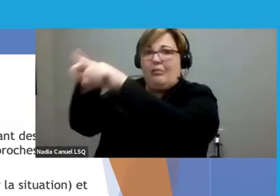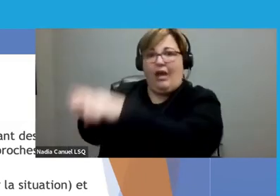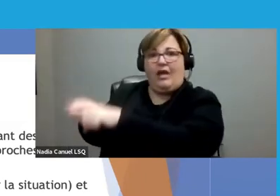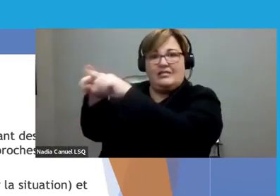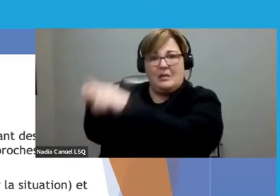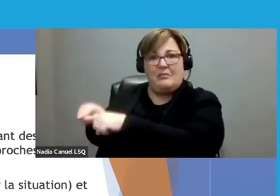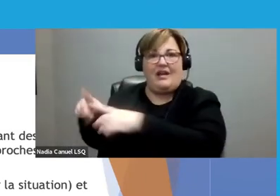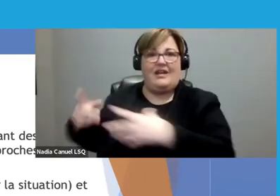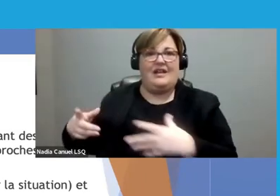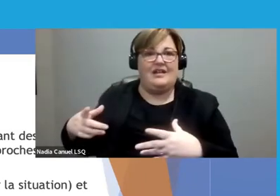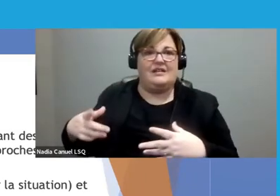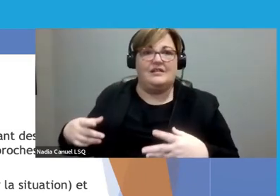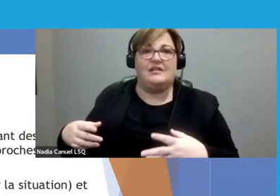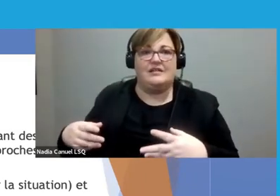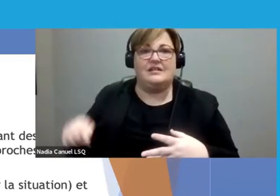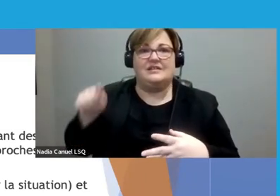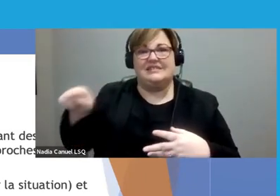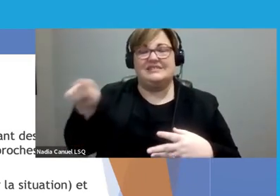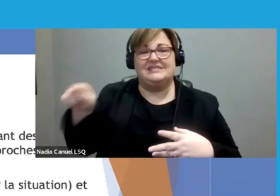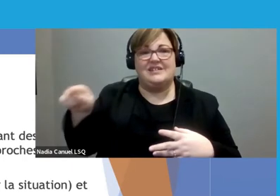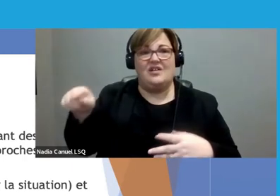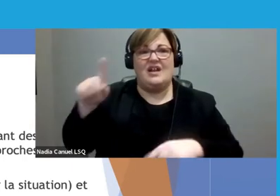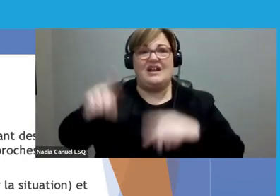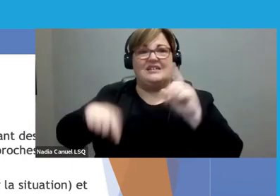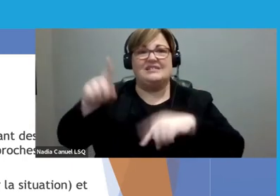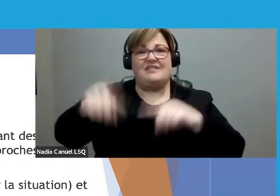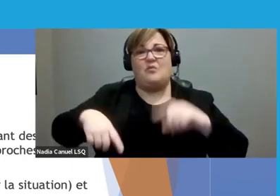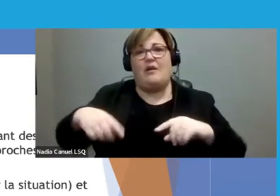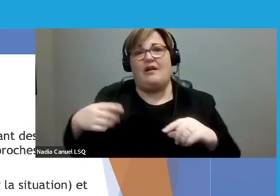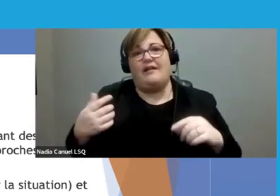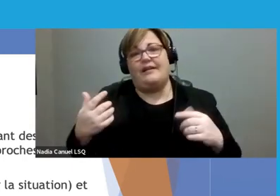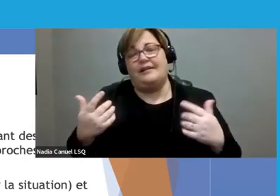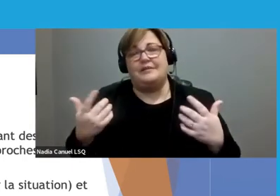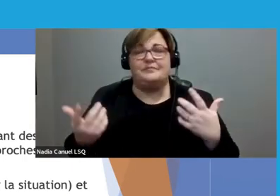et de la maltraitance qui sont dans les